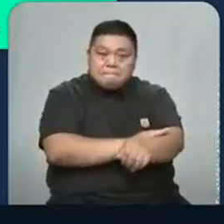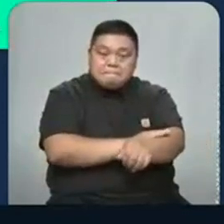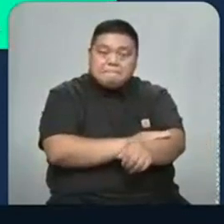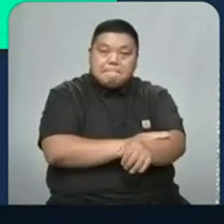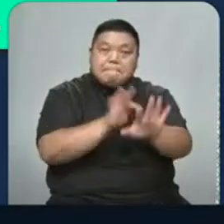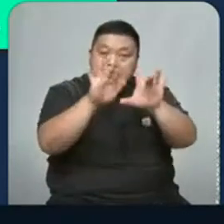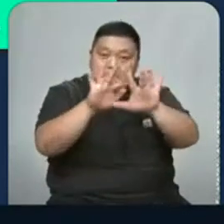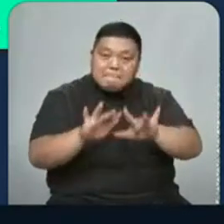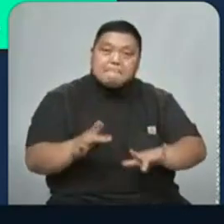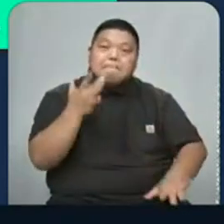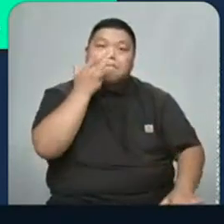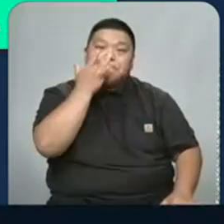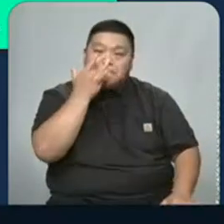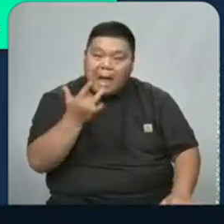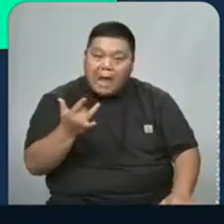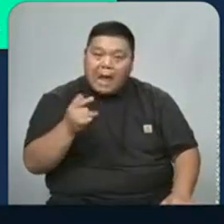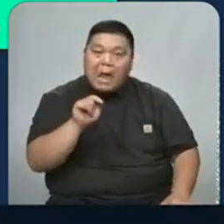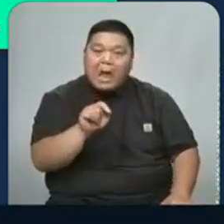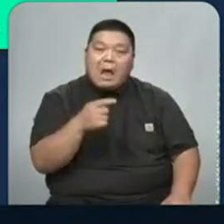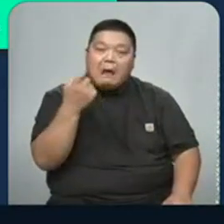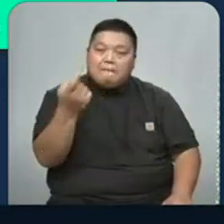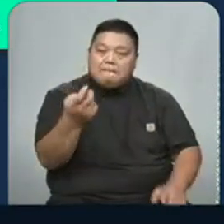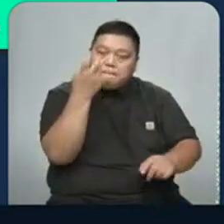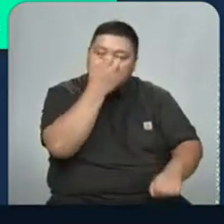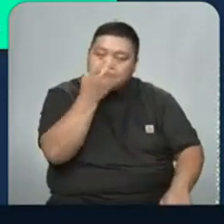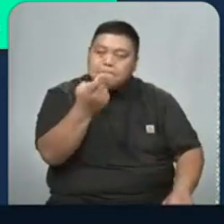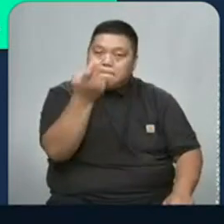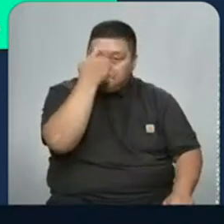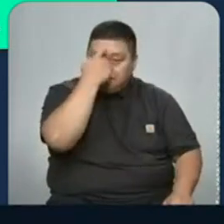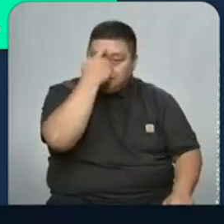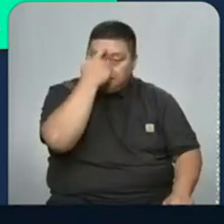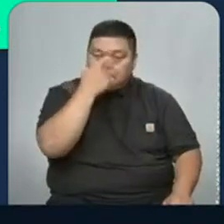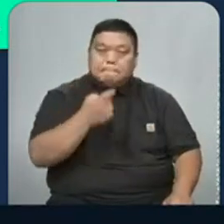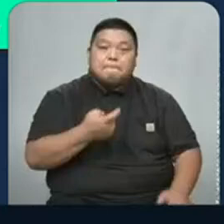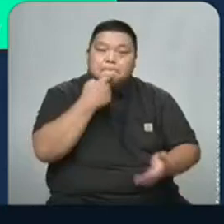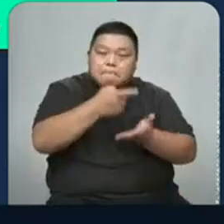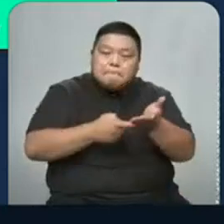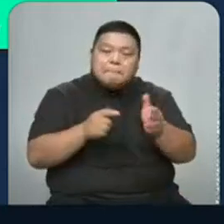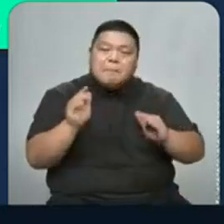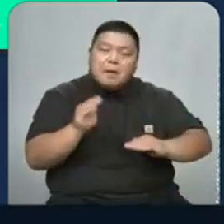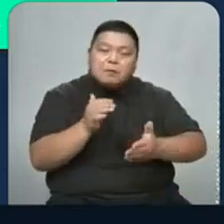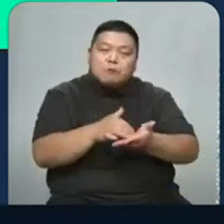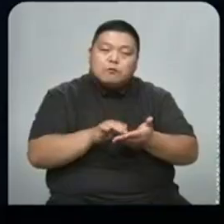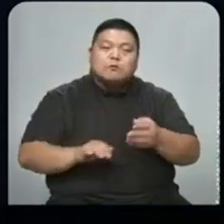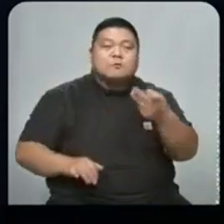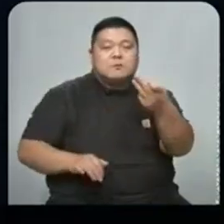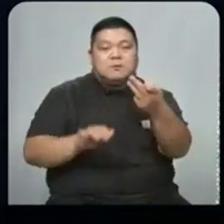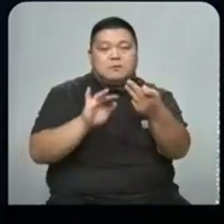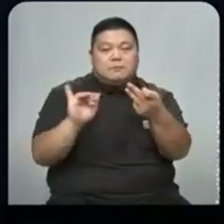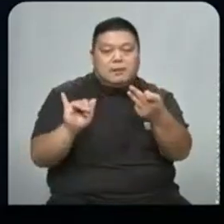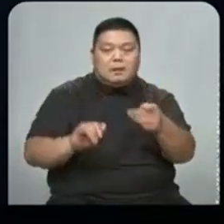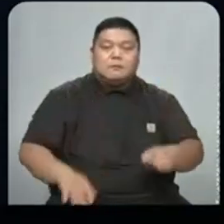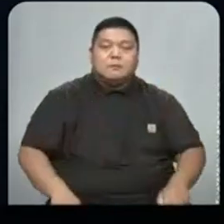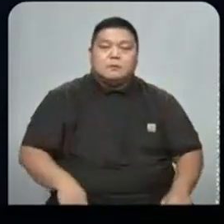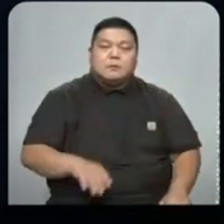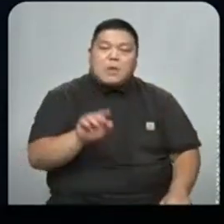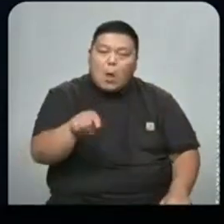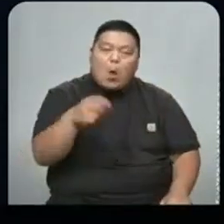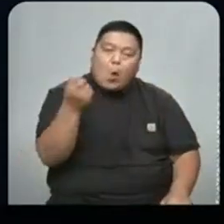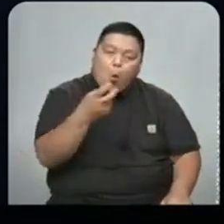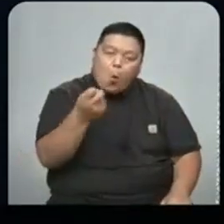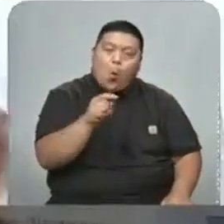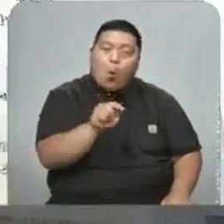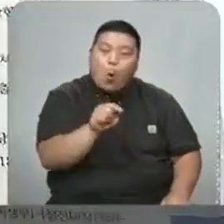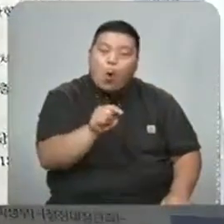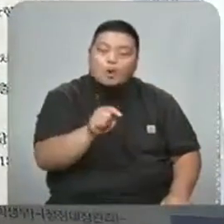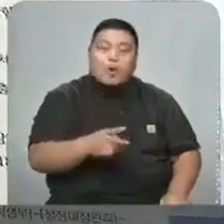기록이 학교생활 기록부에 누락돼 감사에서 적발됐습니다. 피해 학생만 13명입니다. 같은 실수가 반복됐지만